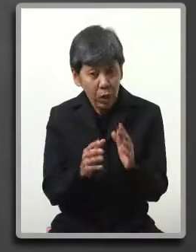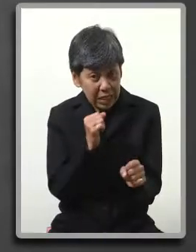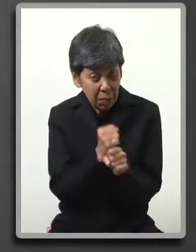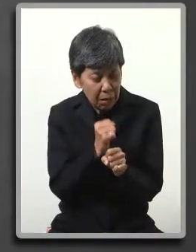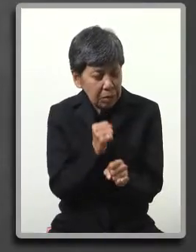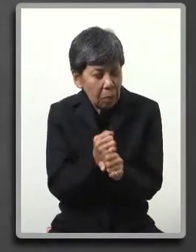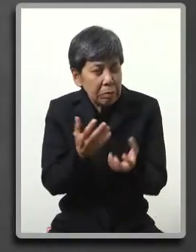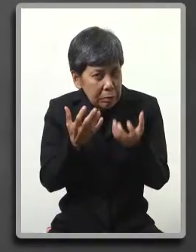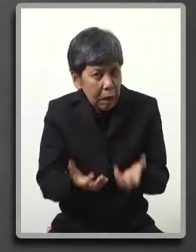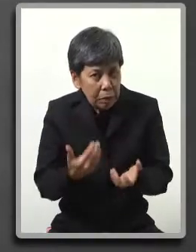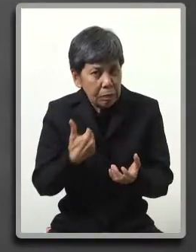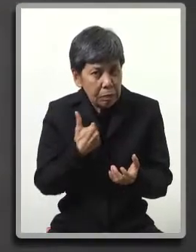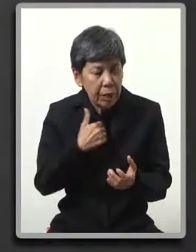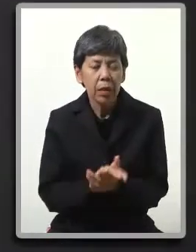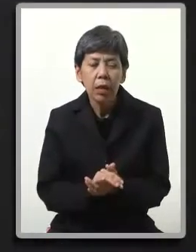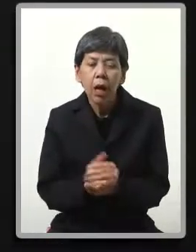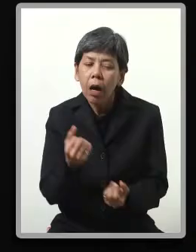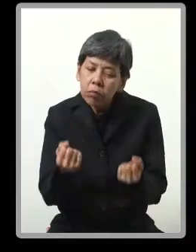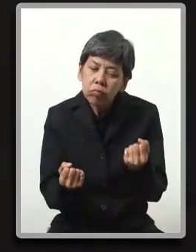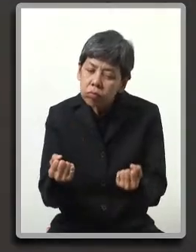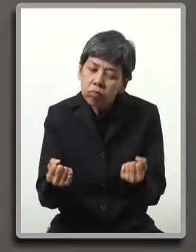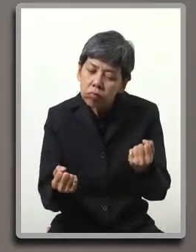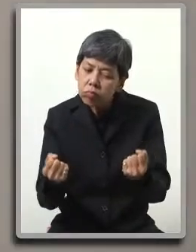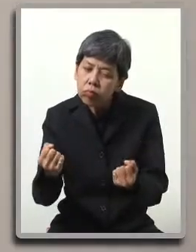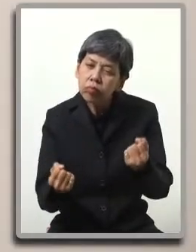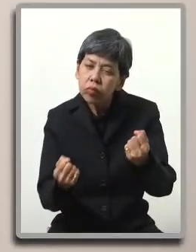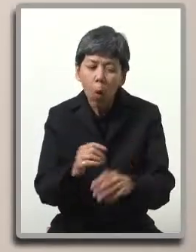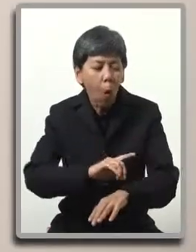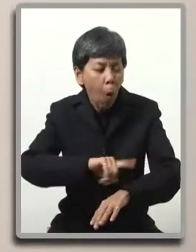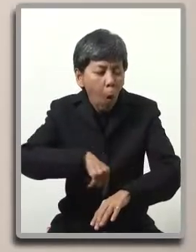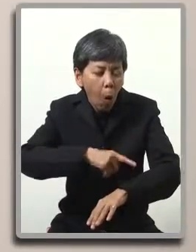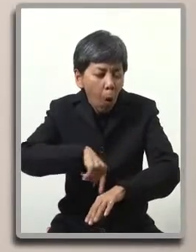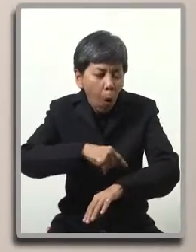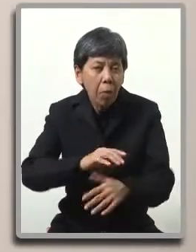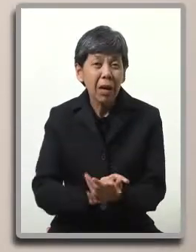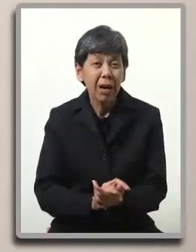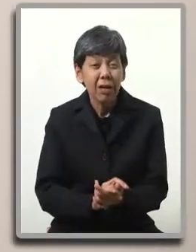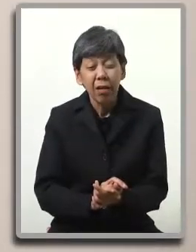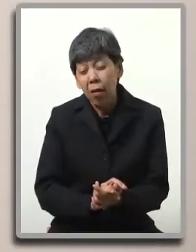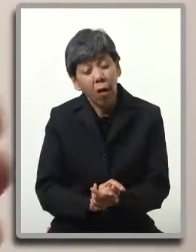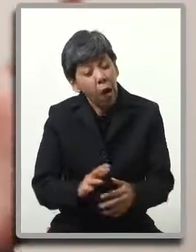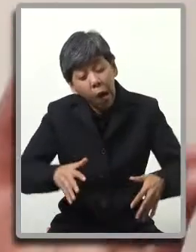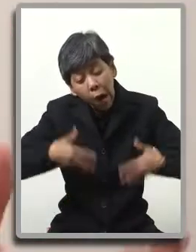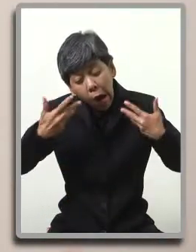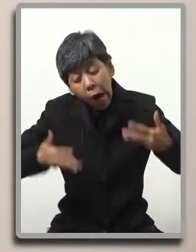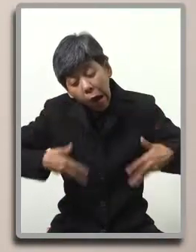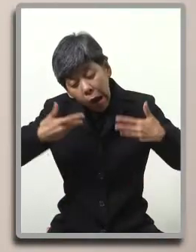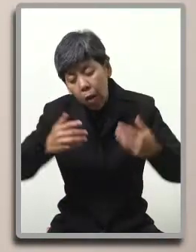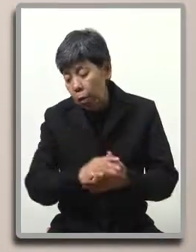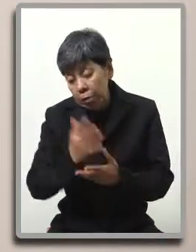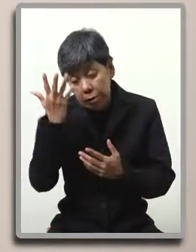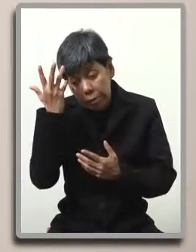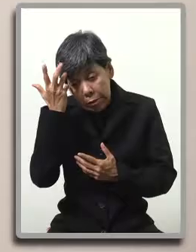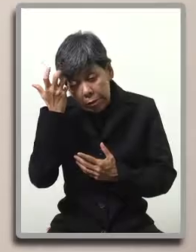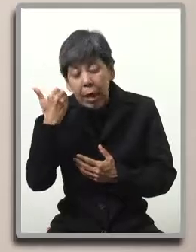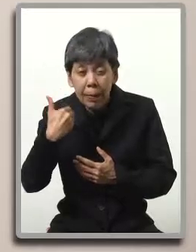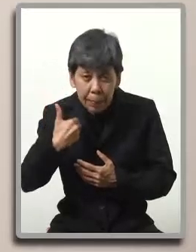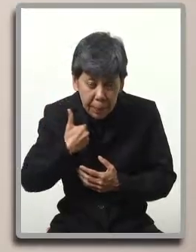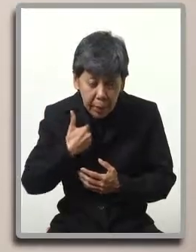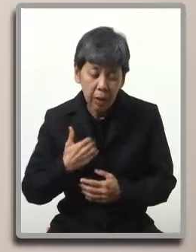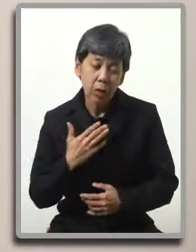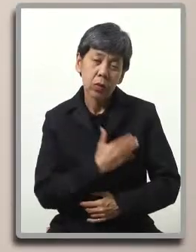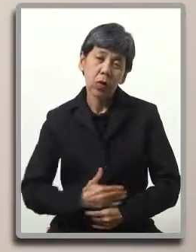พนักงานเนี่ยเขาทำงานหนักนะครับ ใช่ นะอย่างขับรถเนี่ยขับโอ้โหหลายชั่วโมงยิ่งรถไม่ปรับอากาศเนี่ยโอ้โหความเครียด